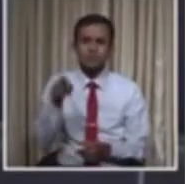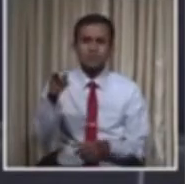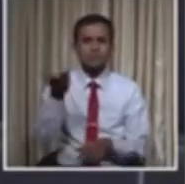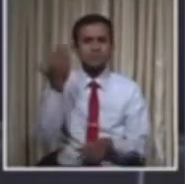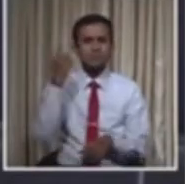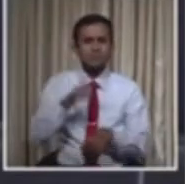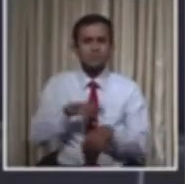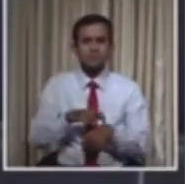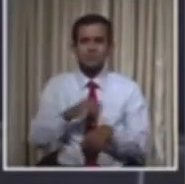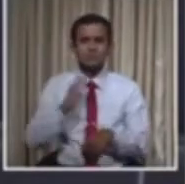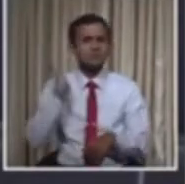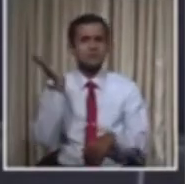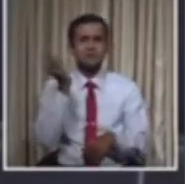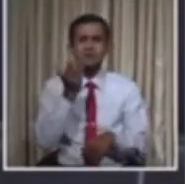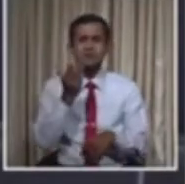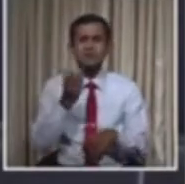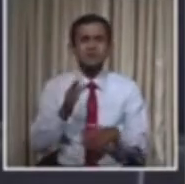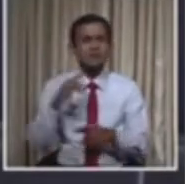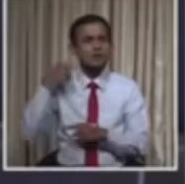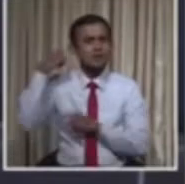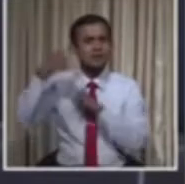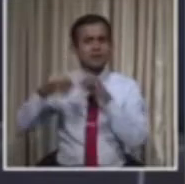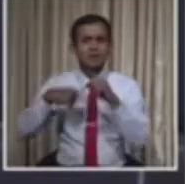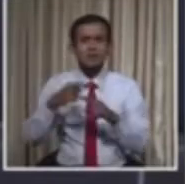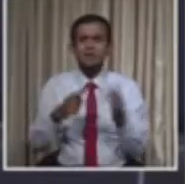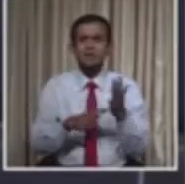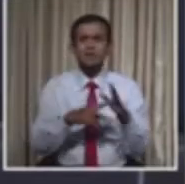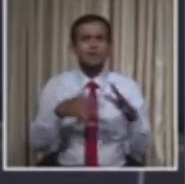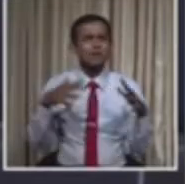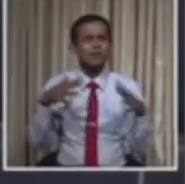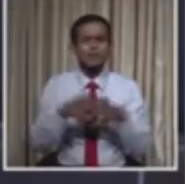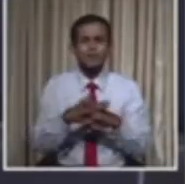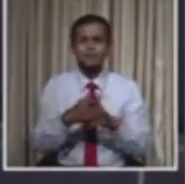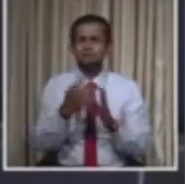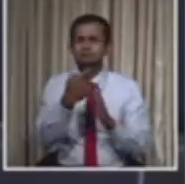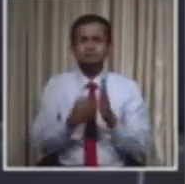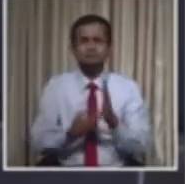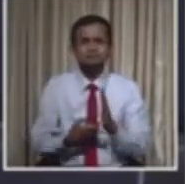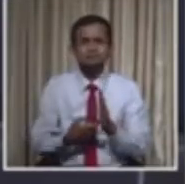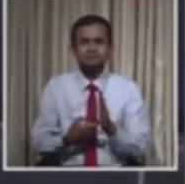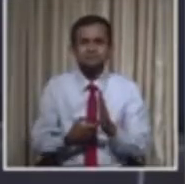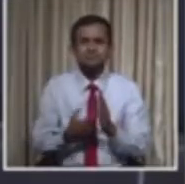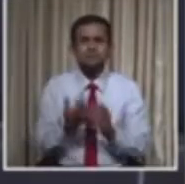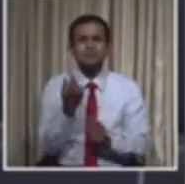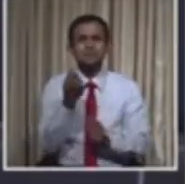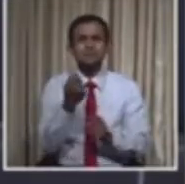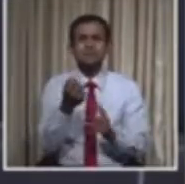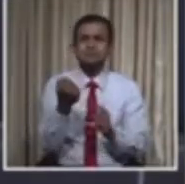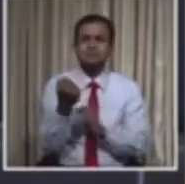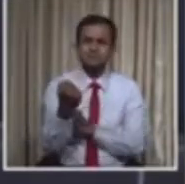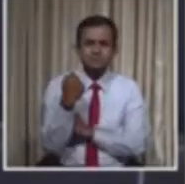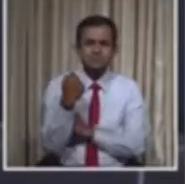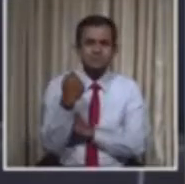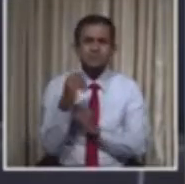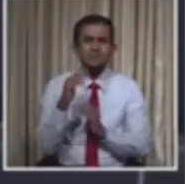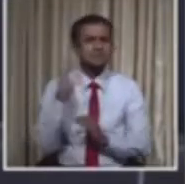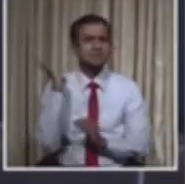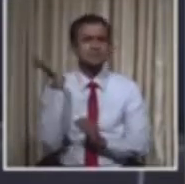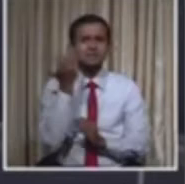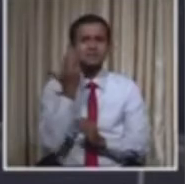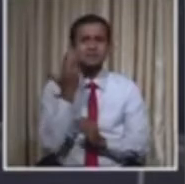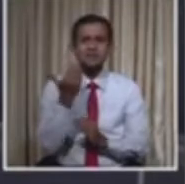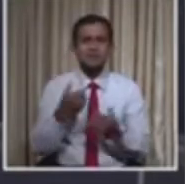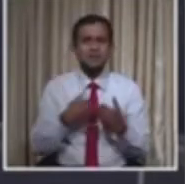මේ කිසිම සම්ප්‍රදායක් නීතියක් රීතියක් මුදල් මලතල ගැන කිසිවක්